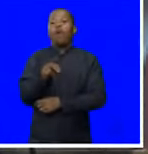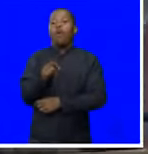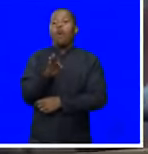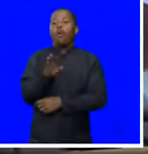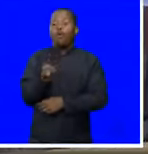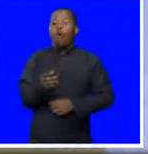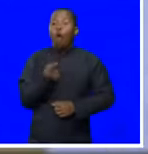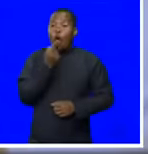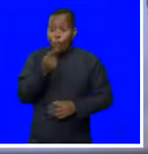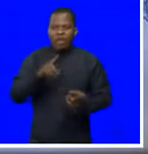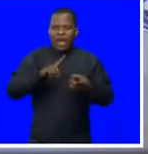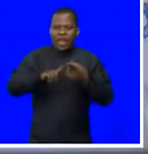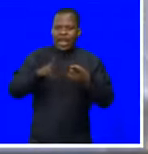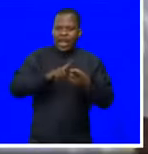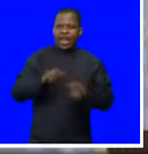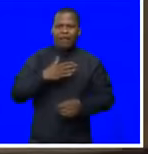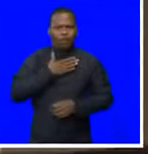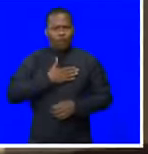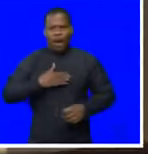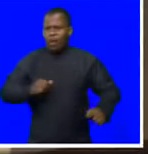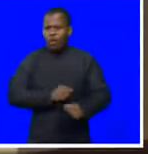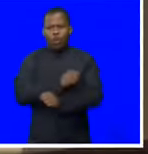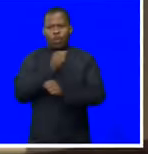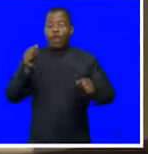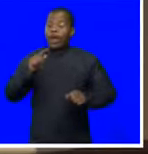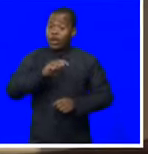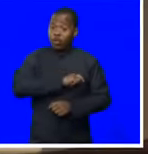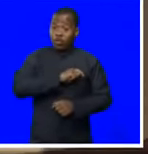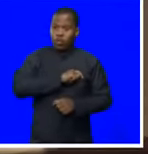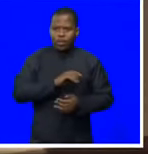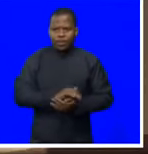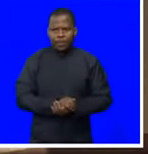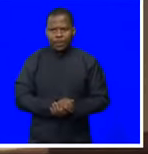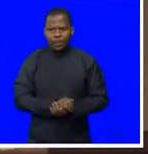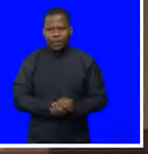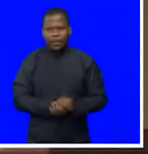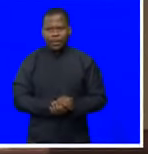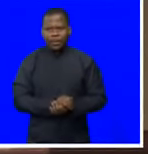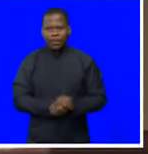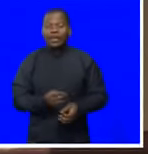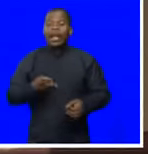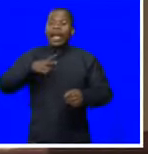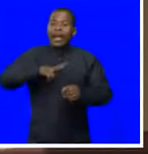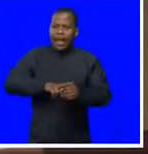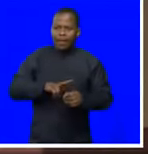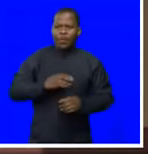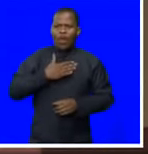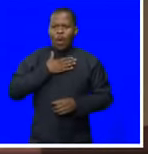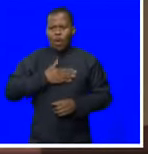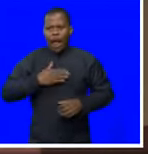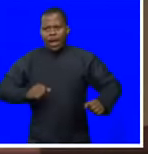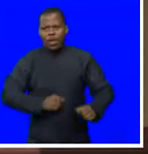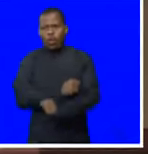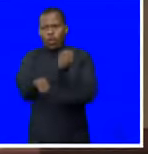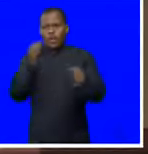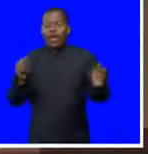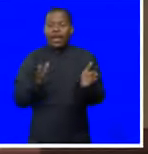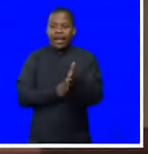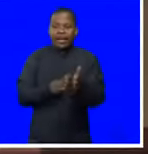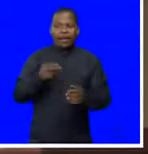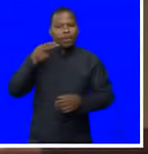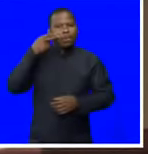lejabulisako. Iya, ngicabanga ukuthi kungaba mhlawumbe kanjalo ngokuthi mhlawumbe siya revenge, but ke vele etingqondweni